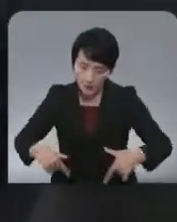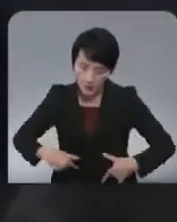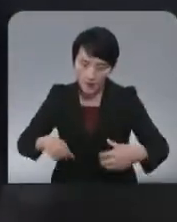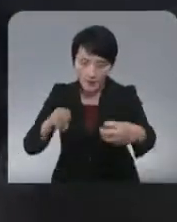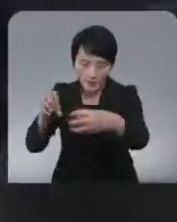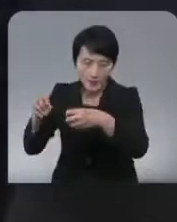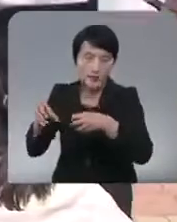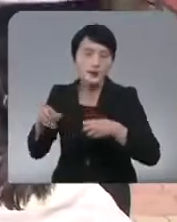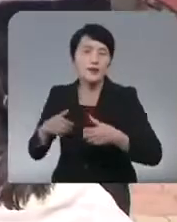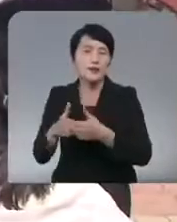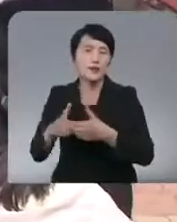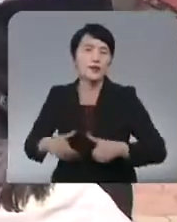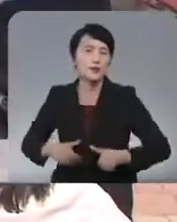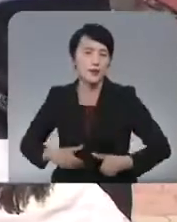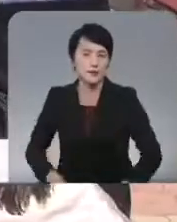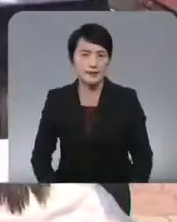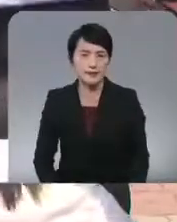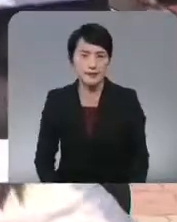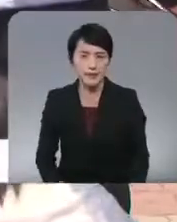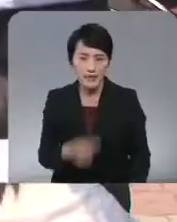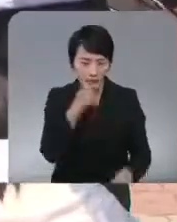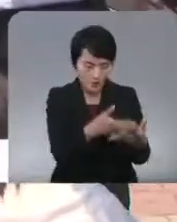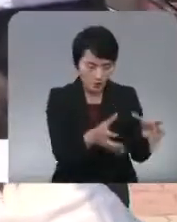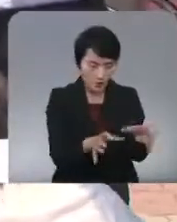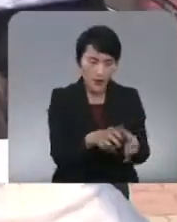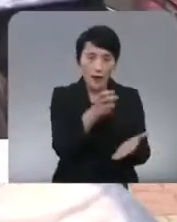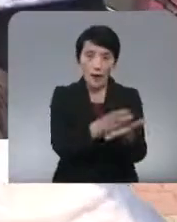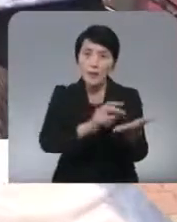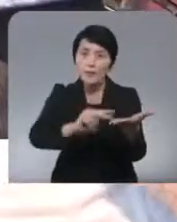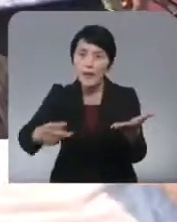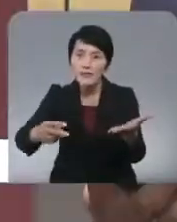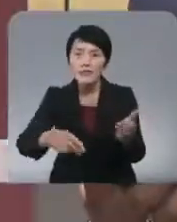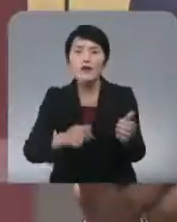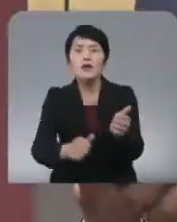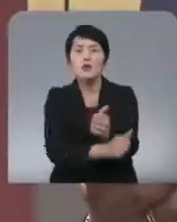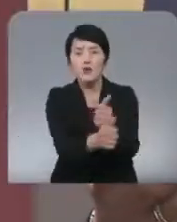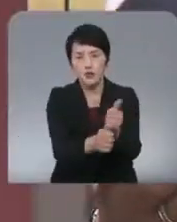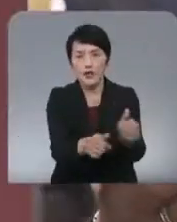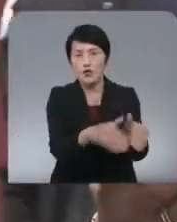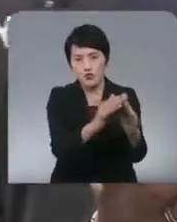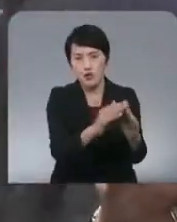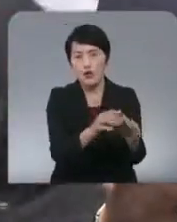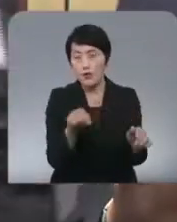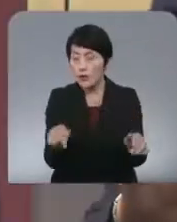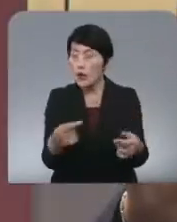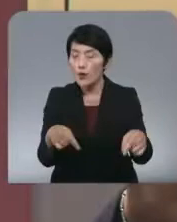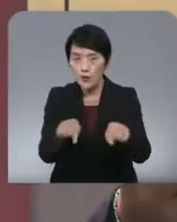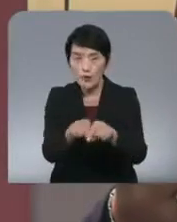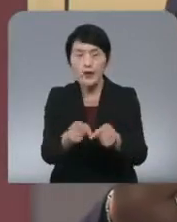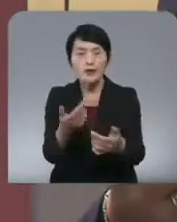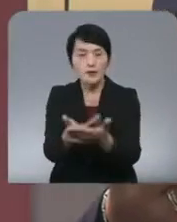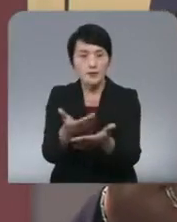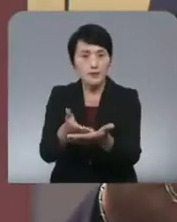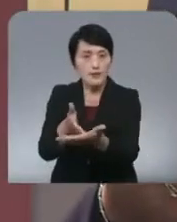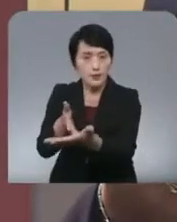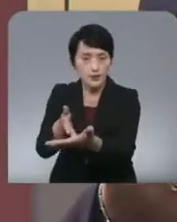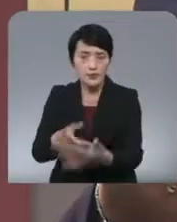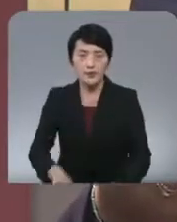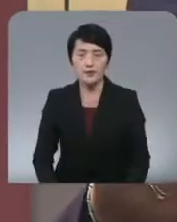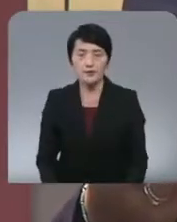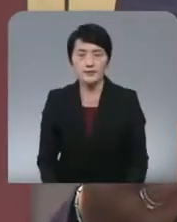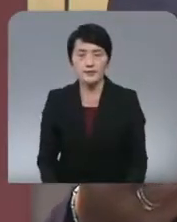sebagian besar anggota parlemen dari partai konservatif partai kekuatan rakyat turut berpartisipasi dalam acara peringatan Hari gerakan